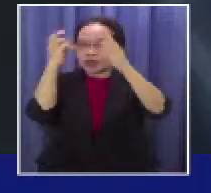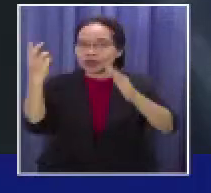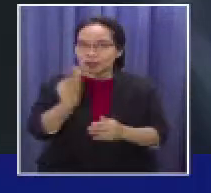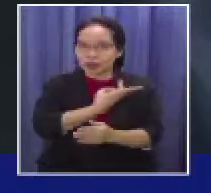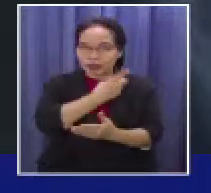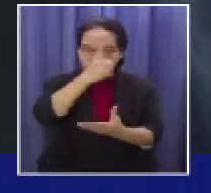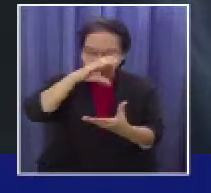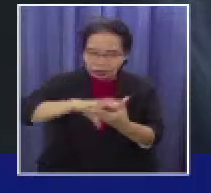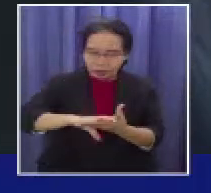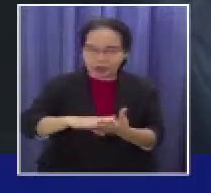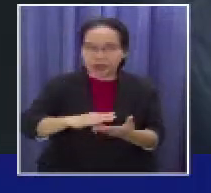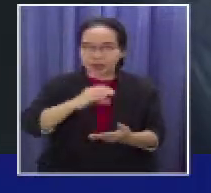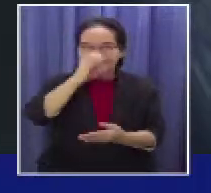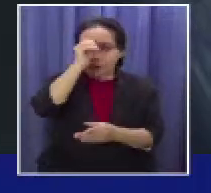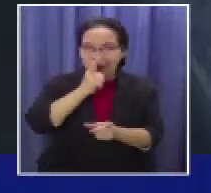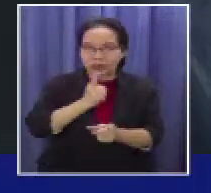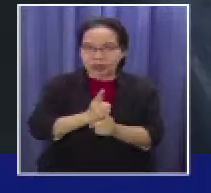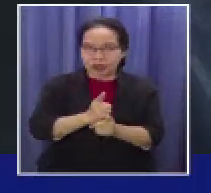sɛdeɛ ɛkyɛ wɔn a